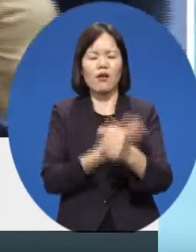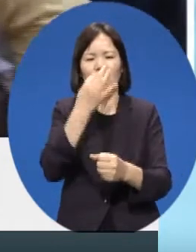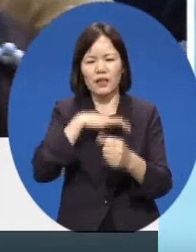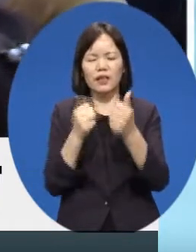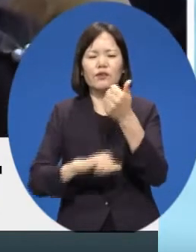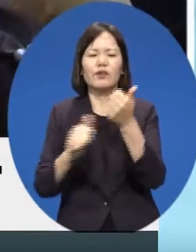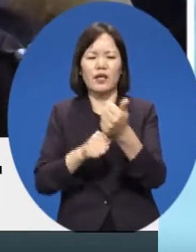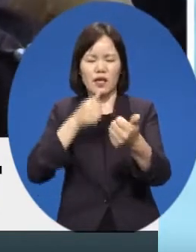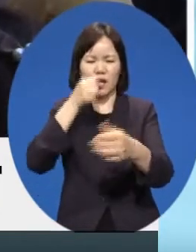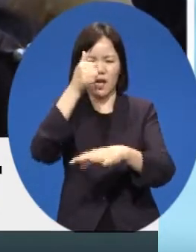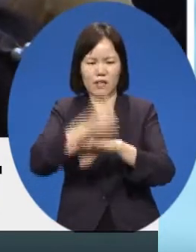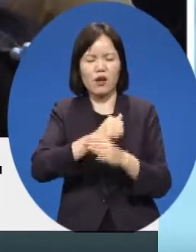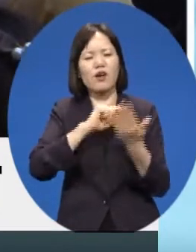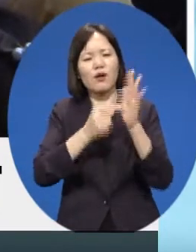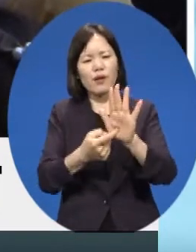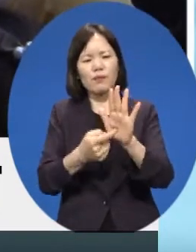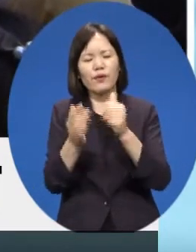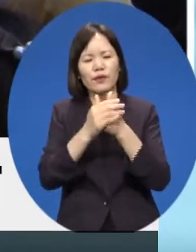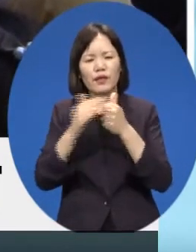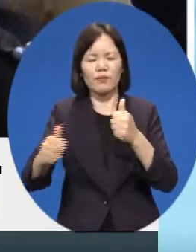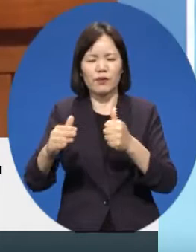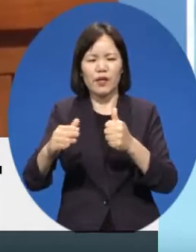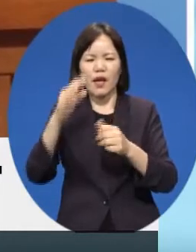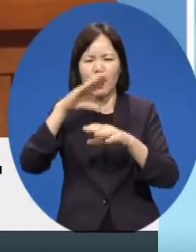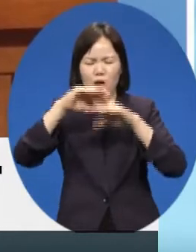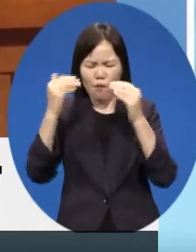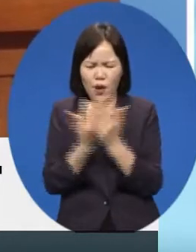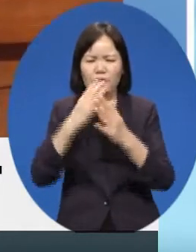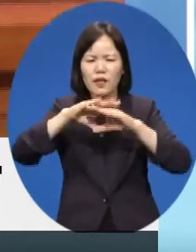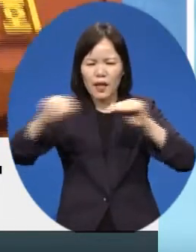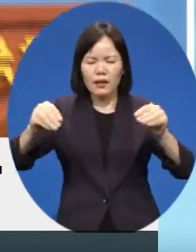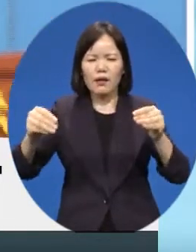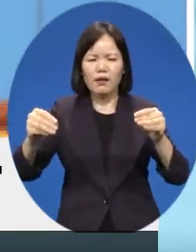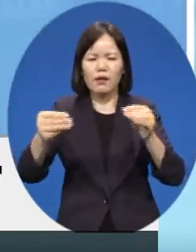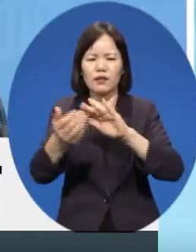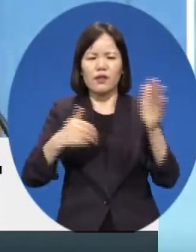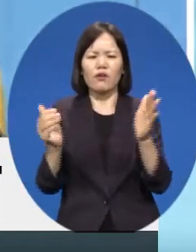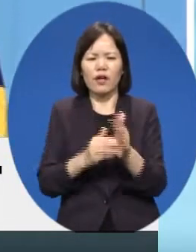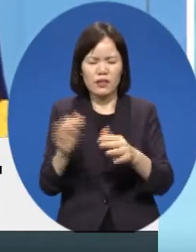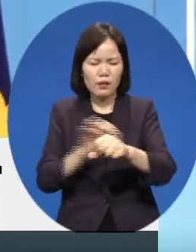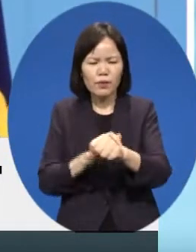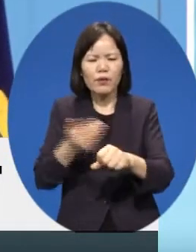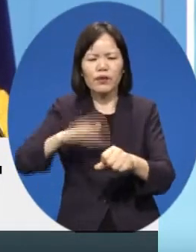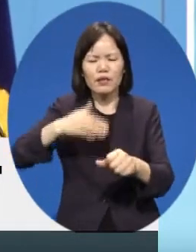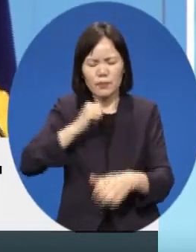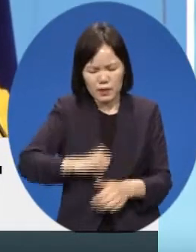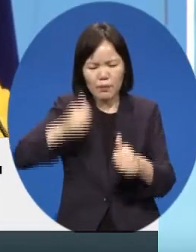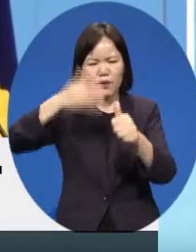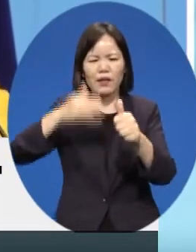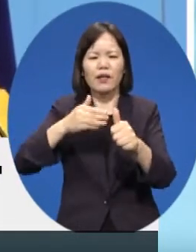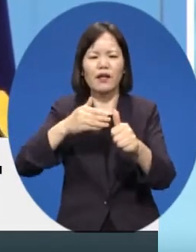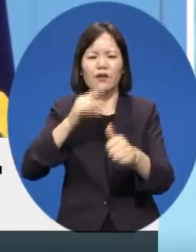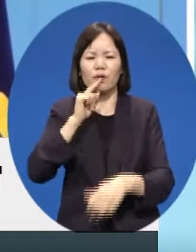그 결과 완전히 소명 될 때까지는 법적으로 그때까지는 좀 불편하더라도 참아 달라고 요청을 한 것이고 저는 결국